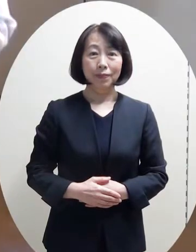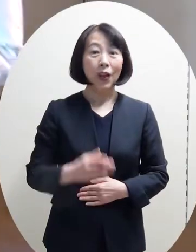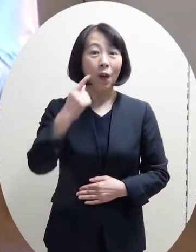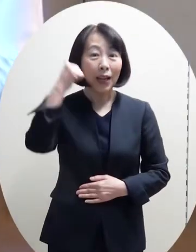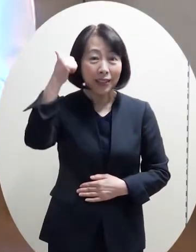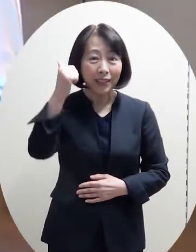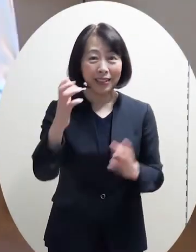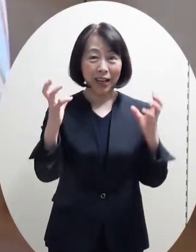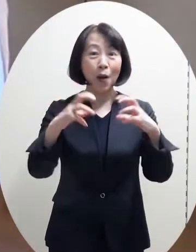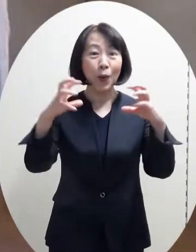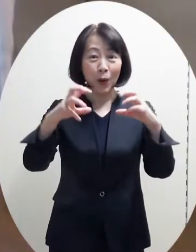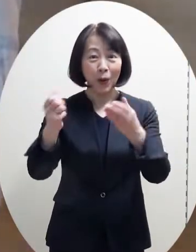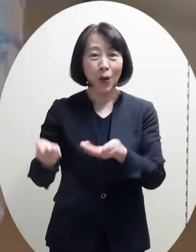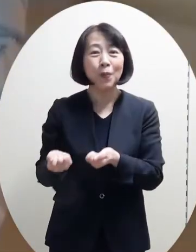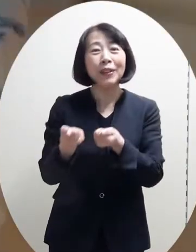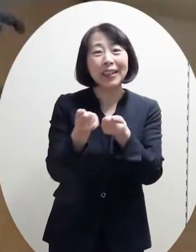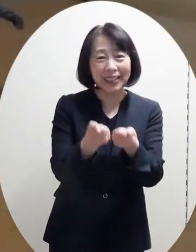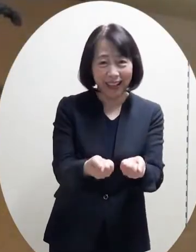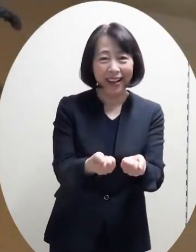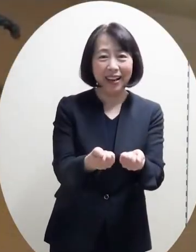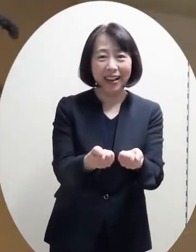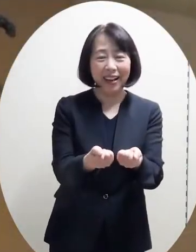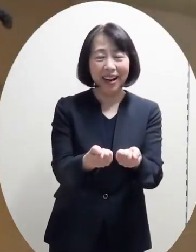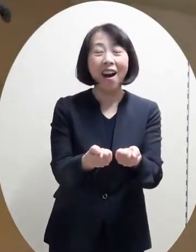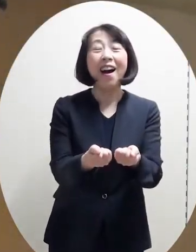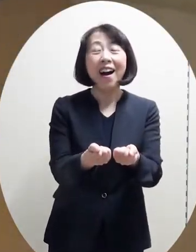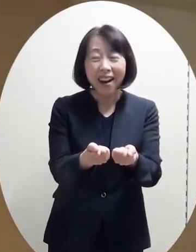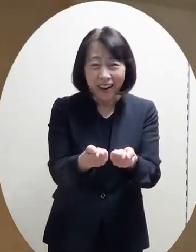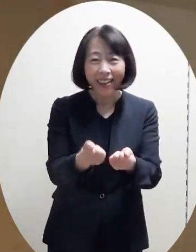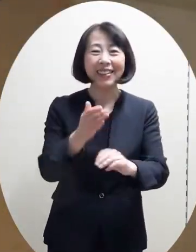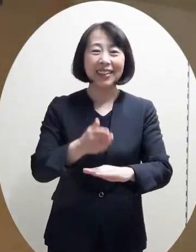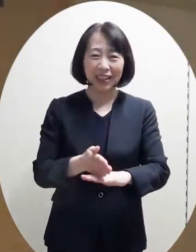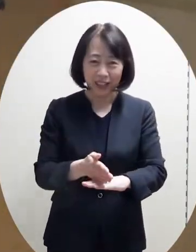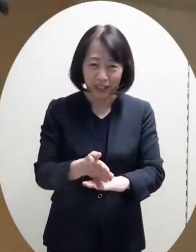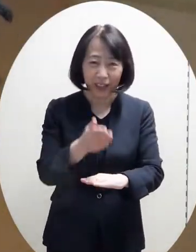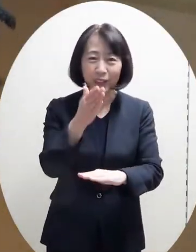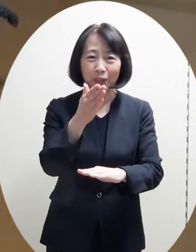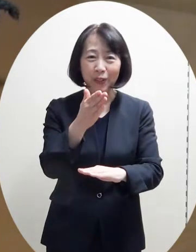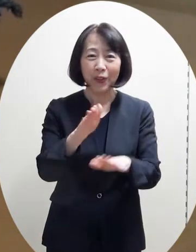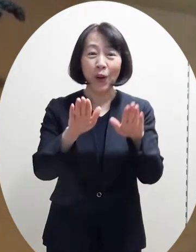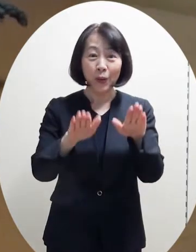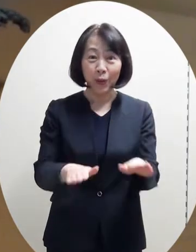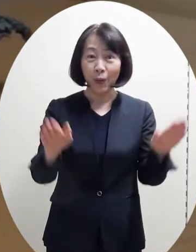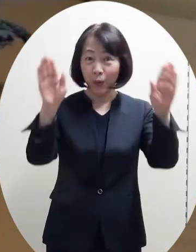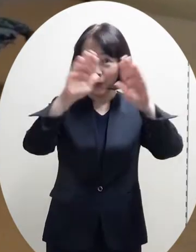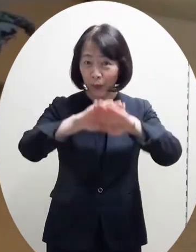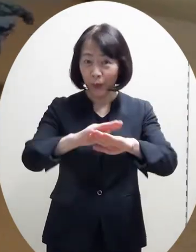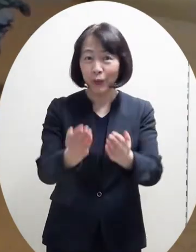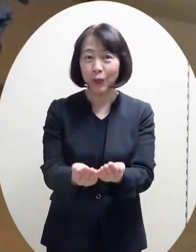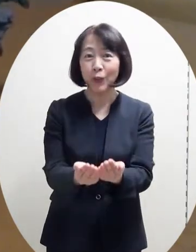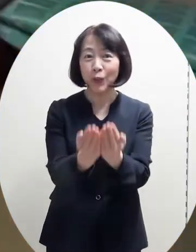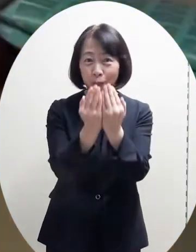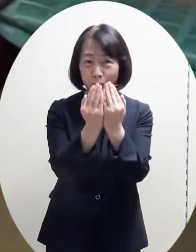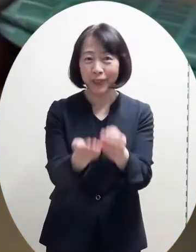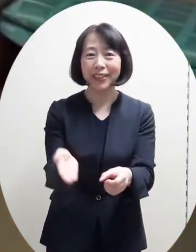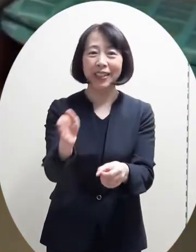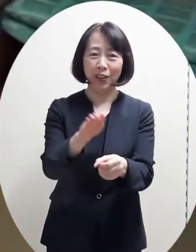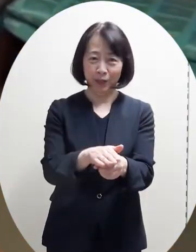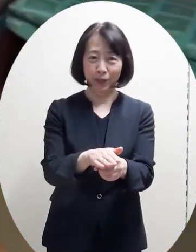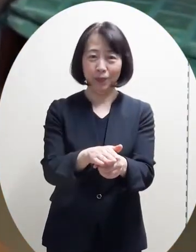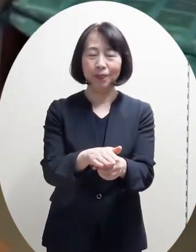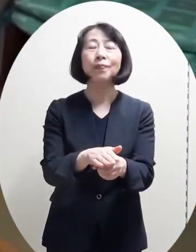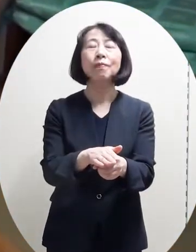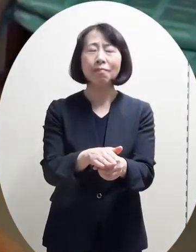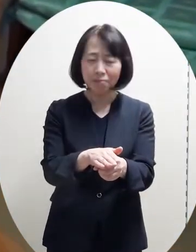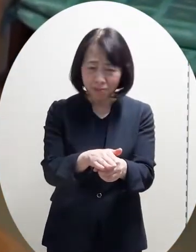カーボロネロ持ってきたぞ。 おお、ありがとう。今夜のスープに入れるかの。 しかし